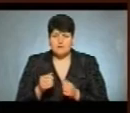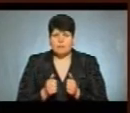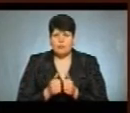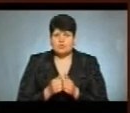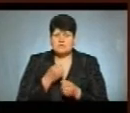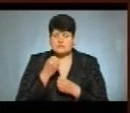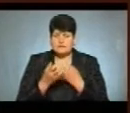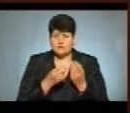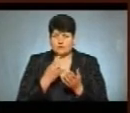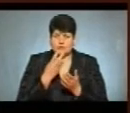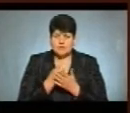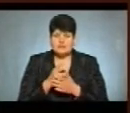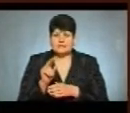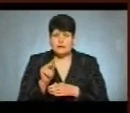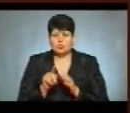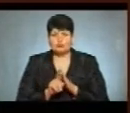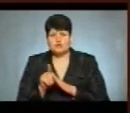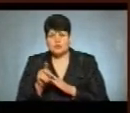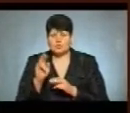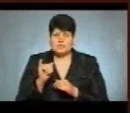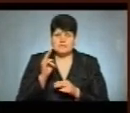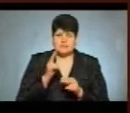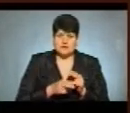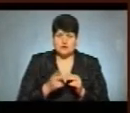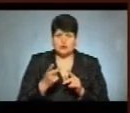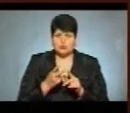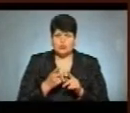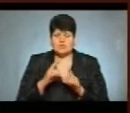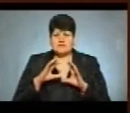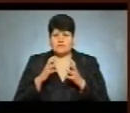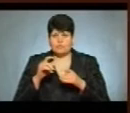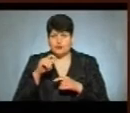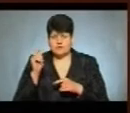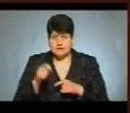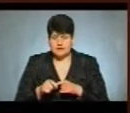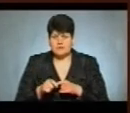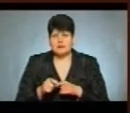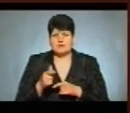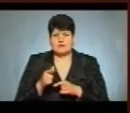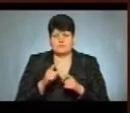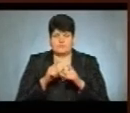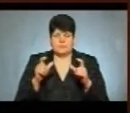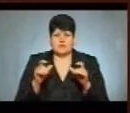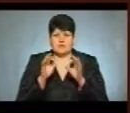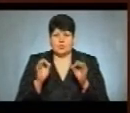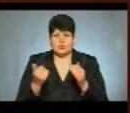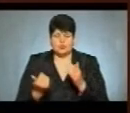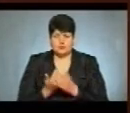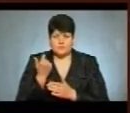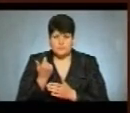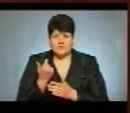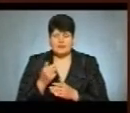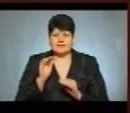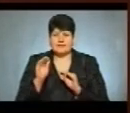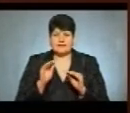квіткою вказують дати початку та закінчення Другої світової війни та гасло «Ніколи знову». Дизайн розробили за